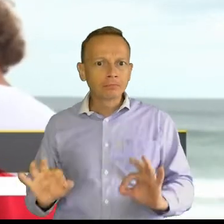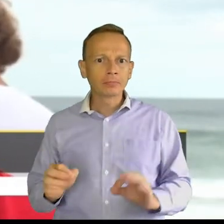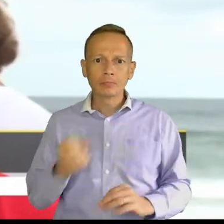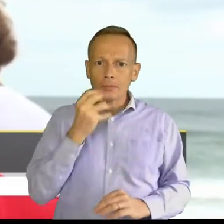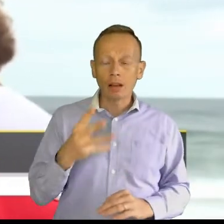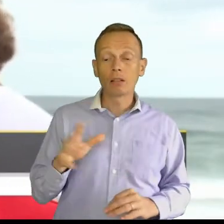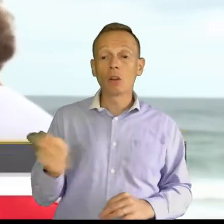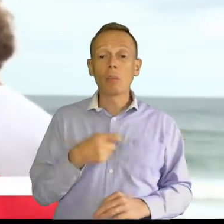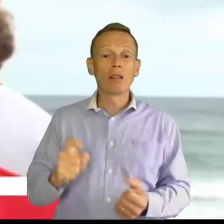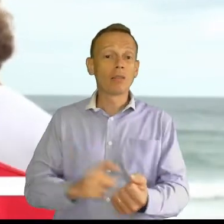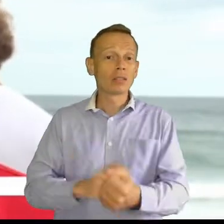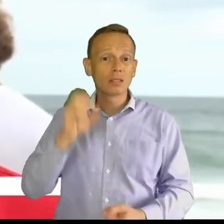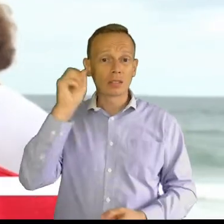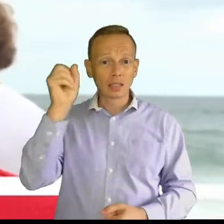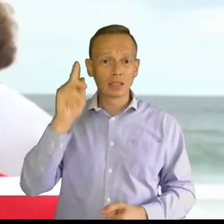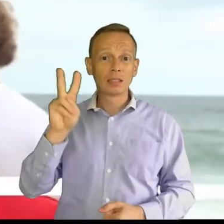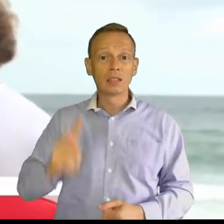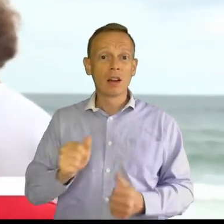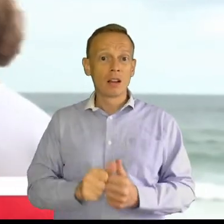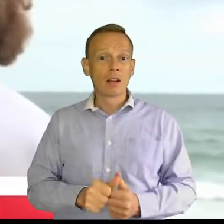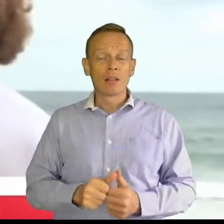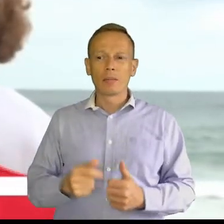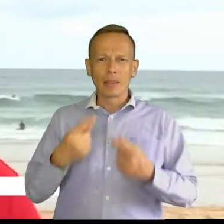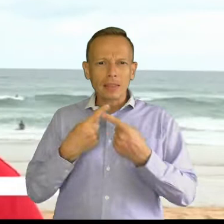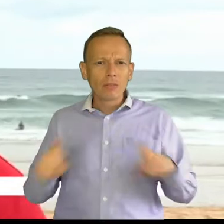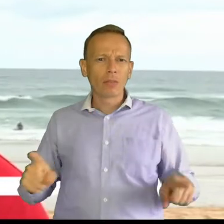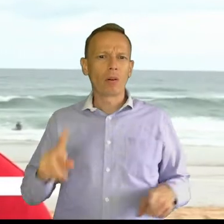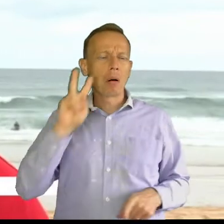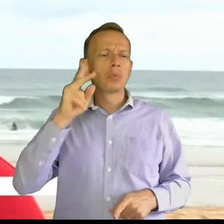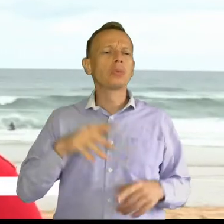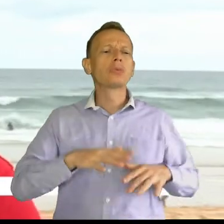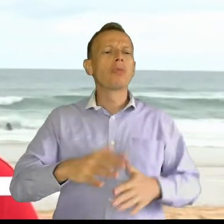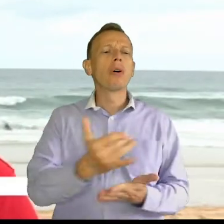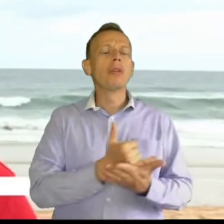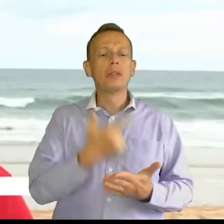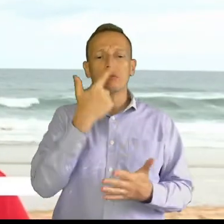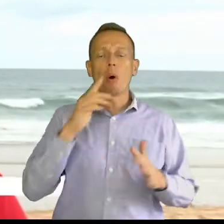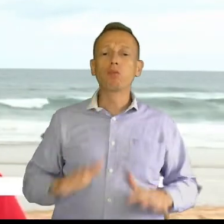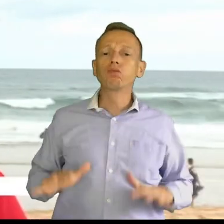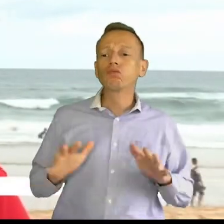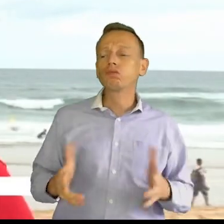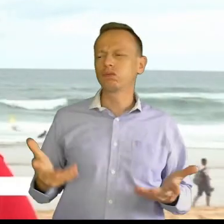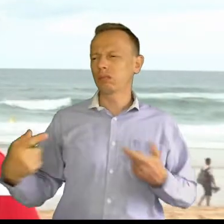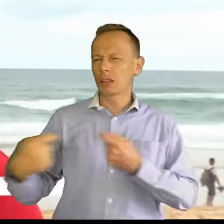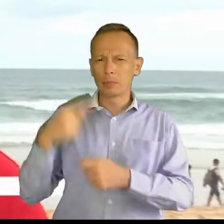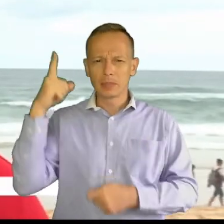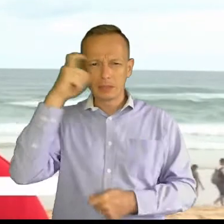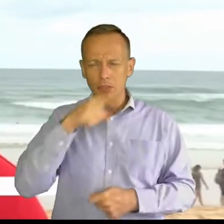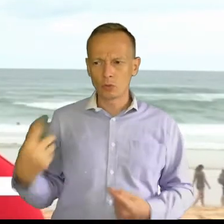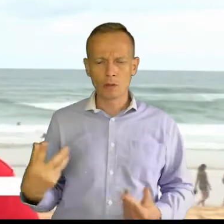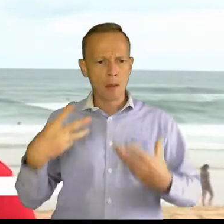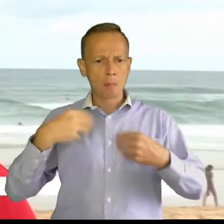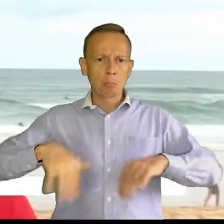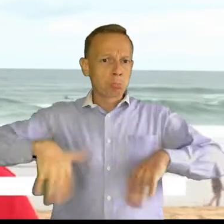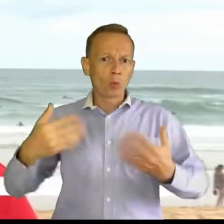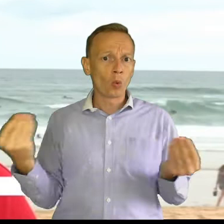rapport avec l'océan qui est fort. Bon, c'est un Tahitien, c'est normal. Il est loin de cette type d'image qu'on a du surfeur des îles qui débarque un peu plus tard,